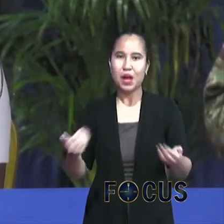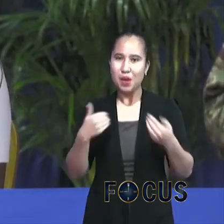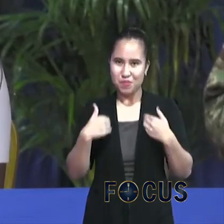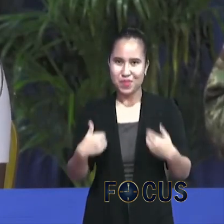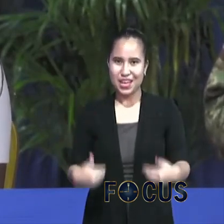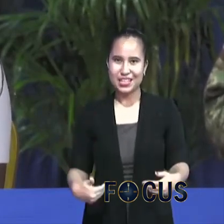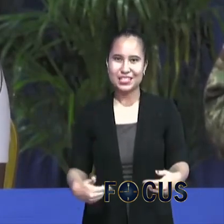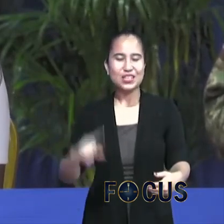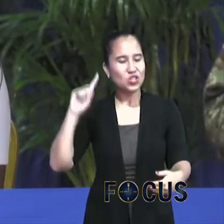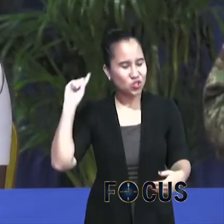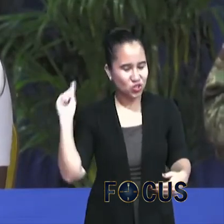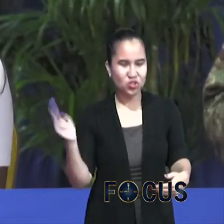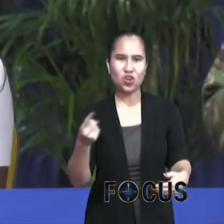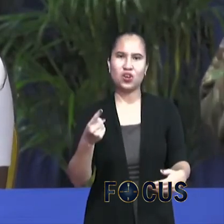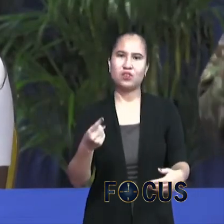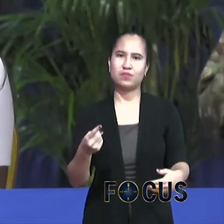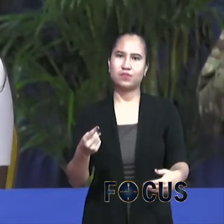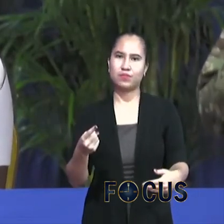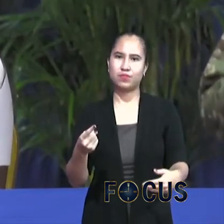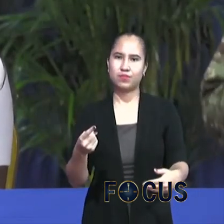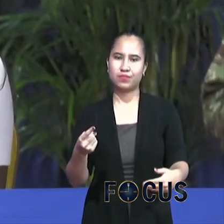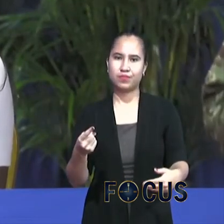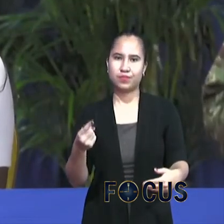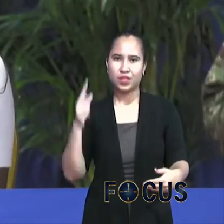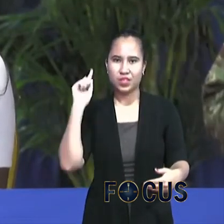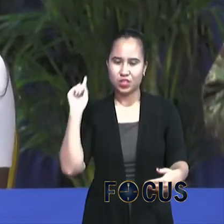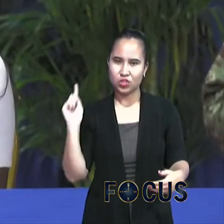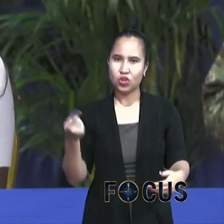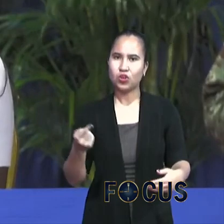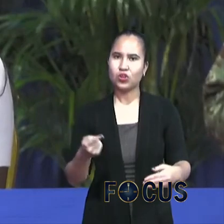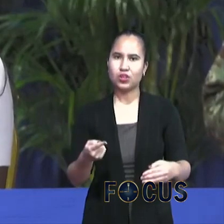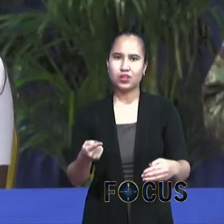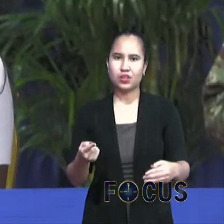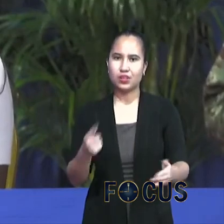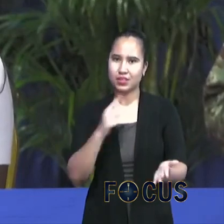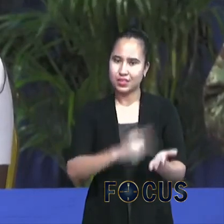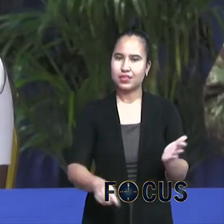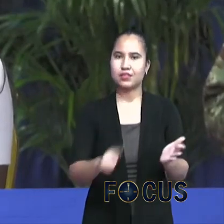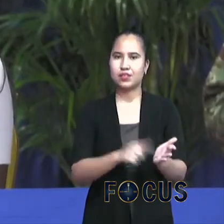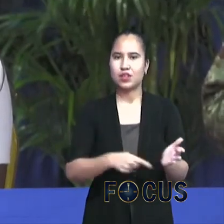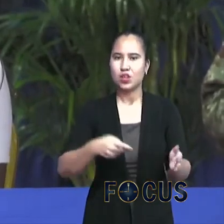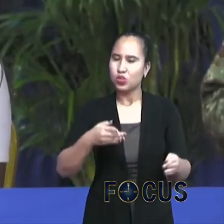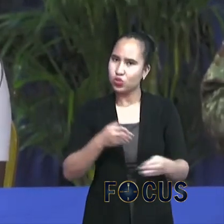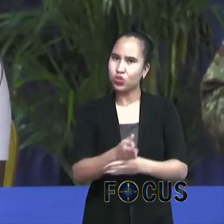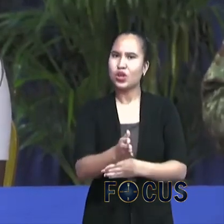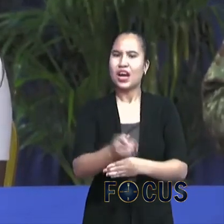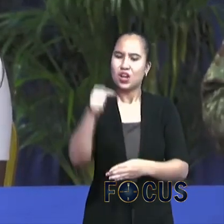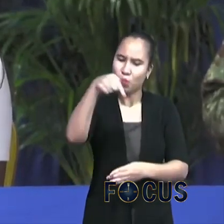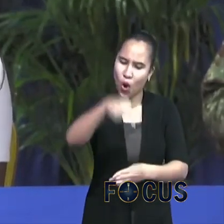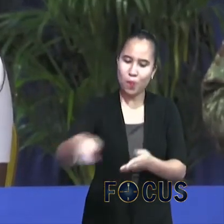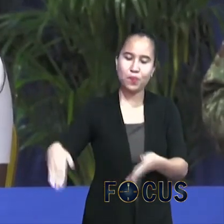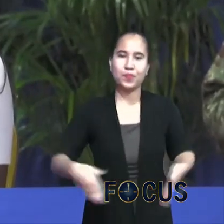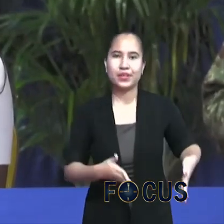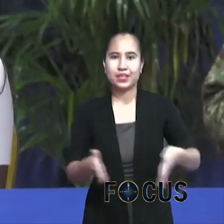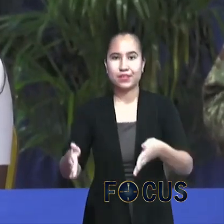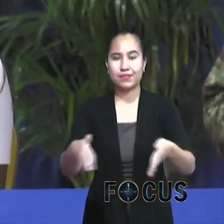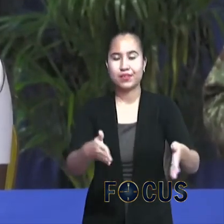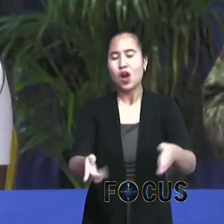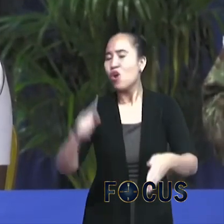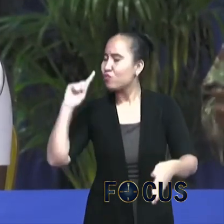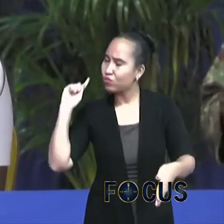denken dat ze toch misbruik of gebruik kunnen maken van de mazen binnen het systeem, om toch op de rivier te komen of om zich toch